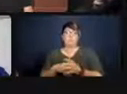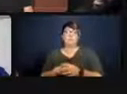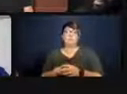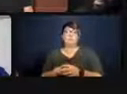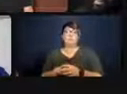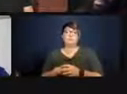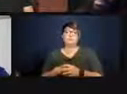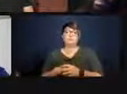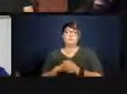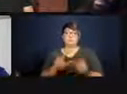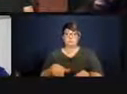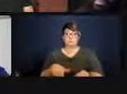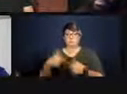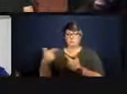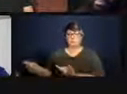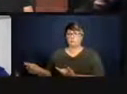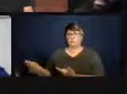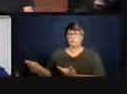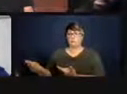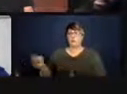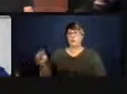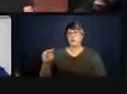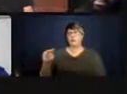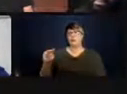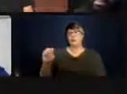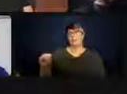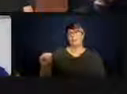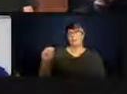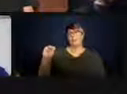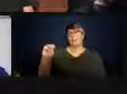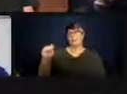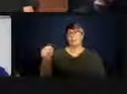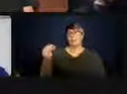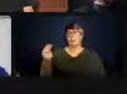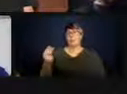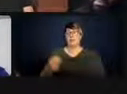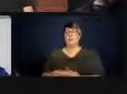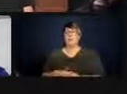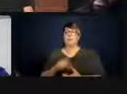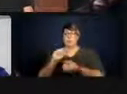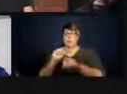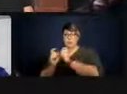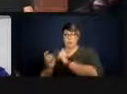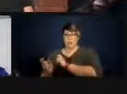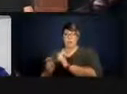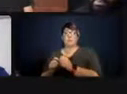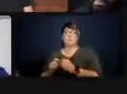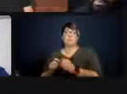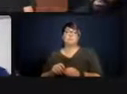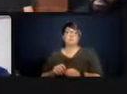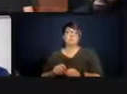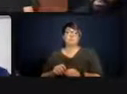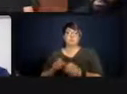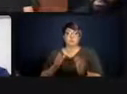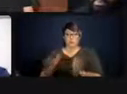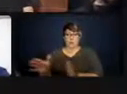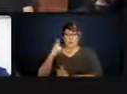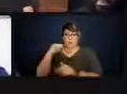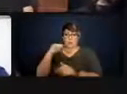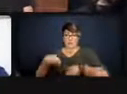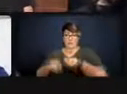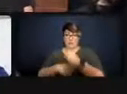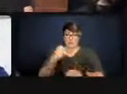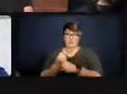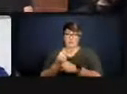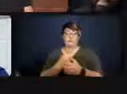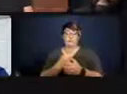نحن نحدثه في الطلاب. سأعود إلى ماري باسميث للتحدث عن بعض استراتيجيات للتقدم وللمضي قدما